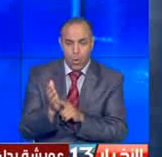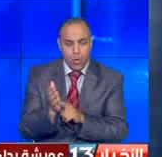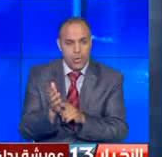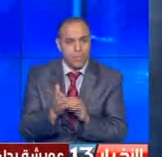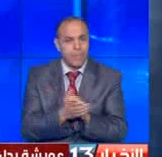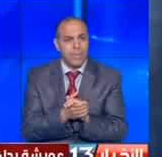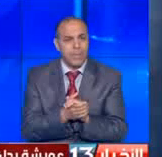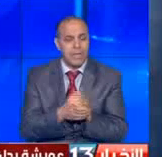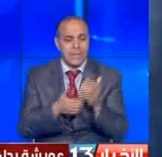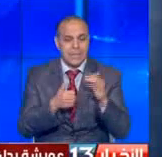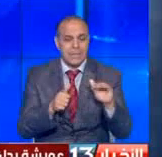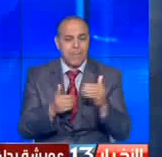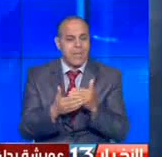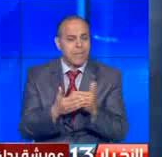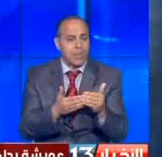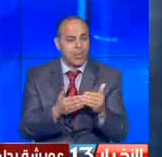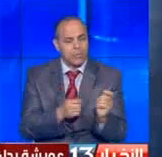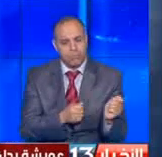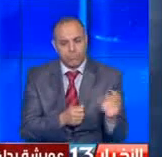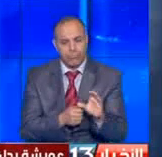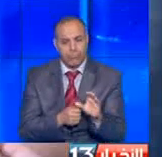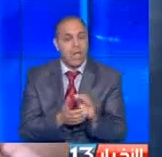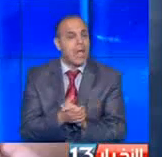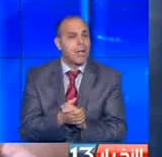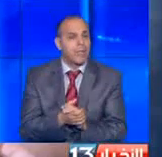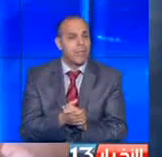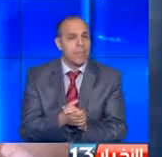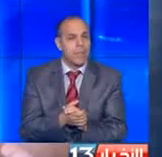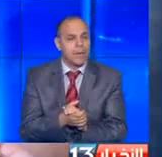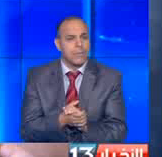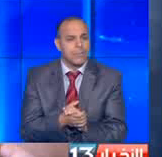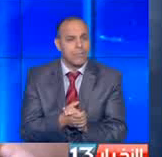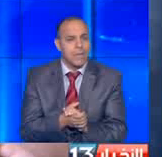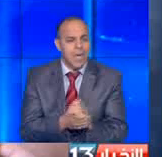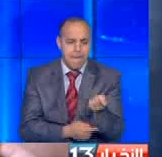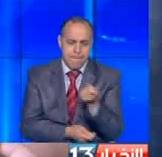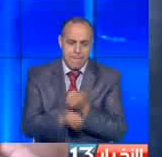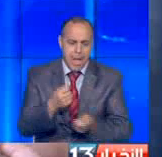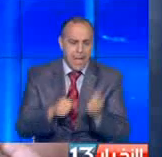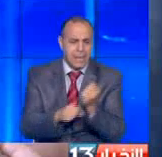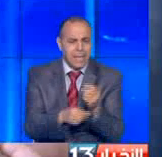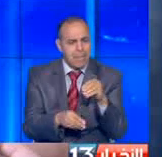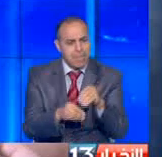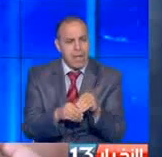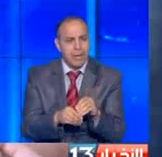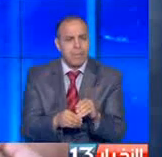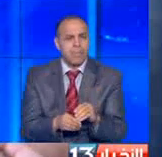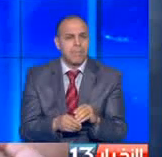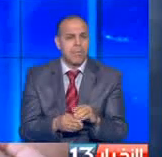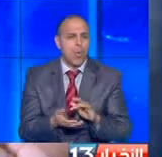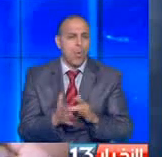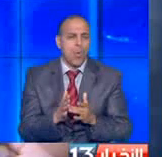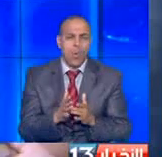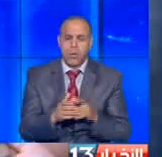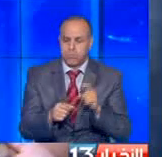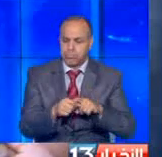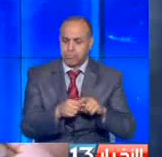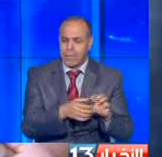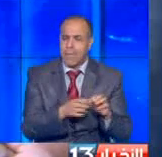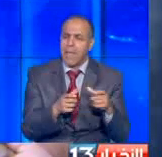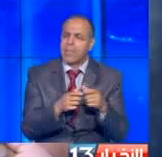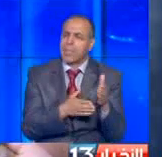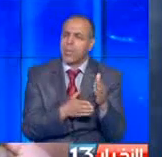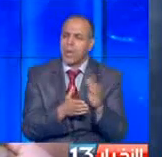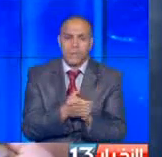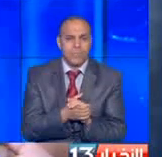ستمائه الف دينار اه ك اه صفقات اه بين كل المشترين العموم بنفس ال